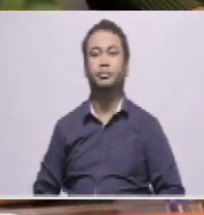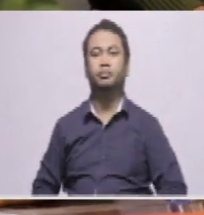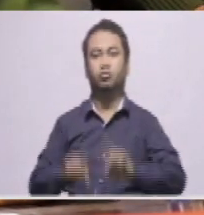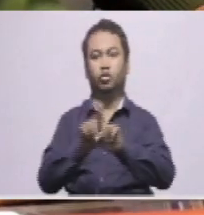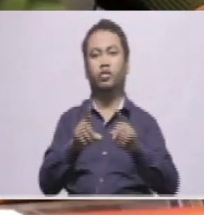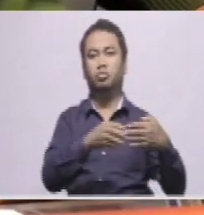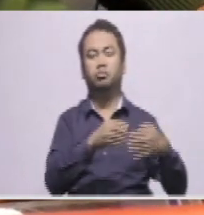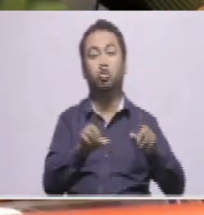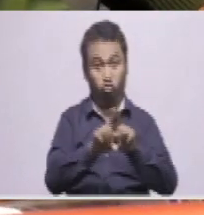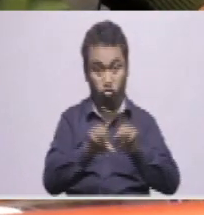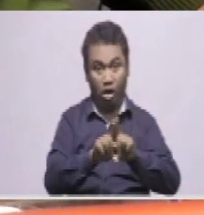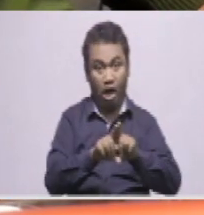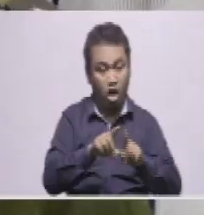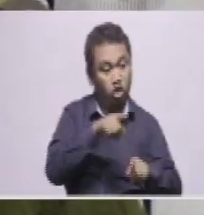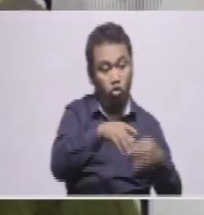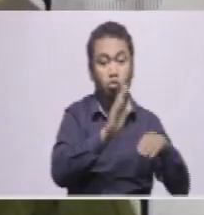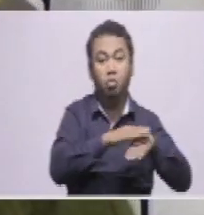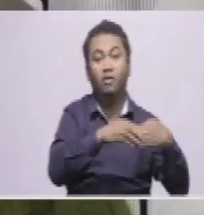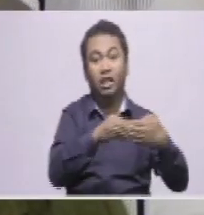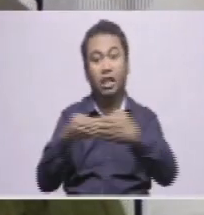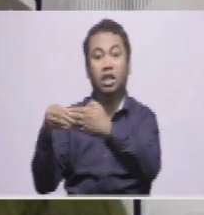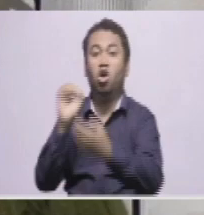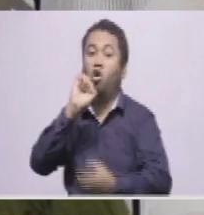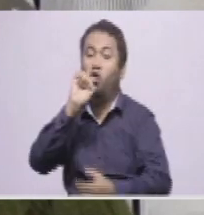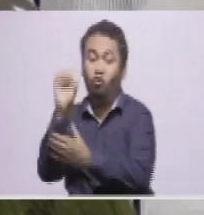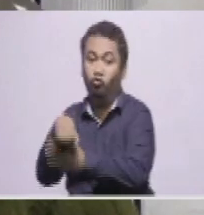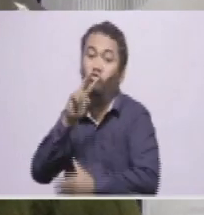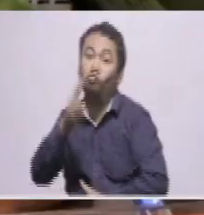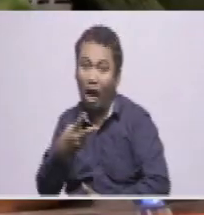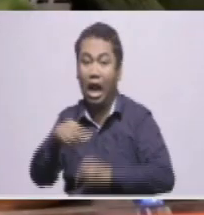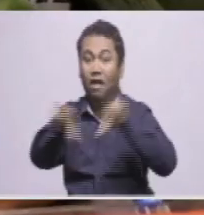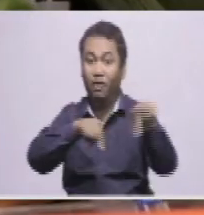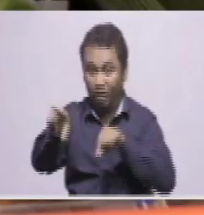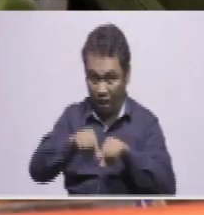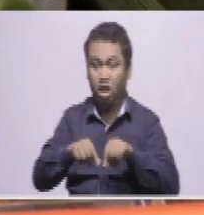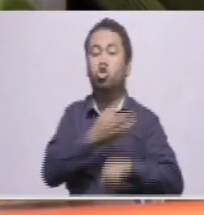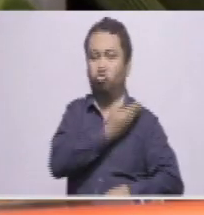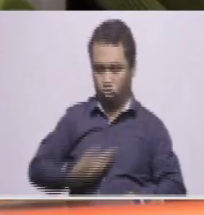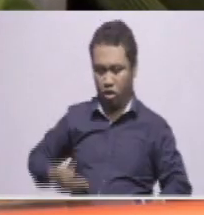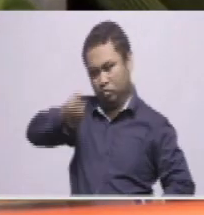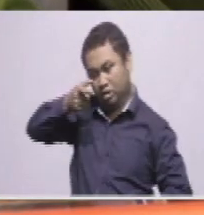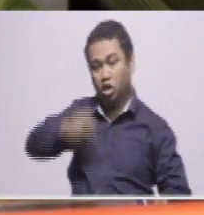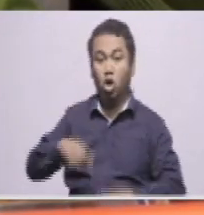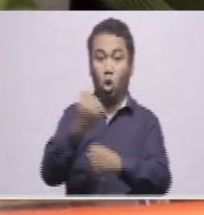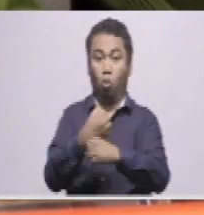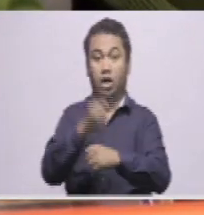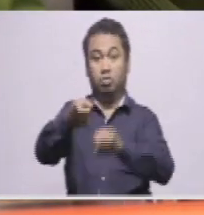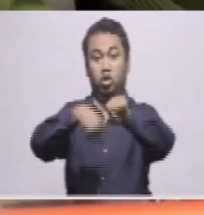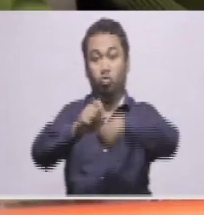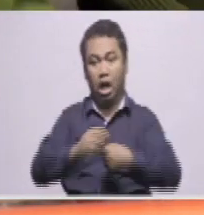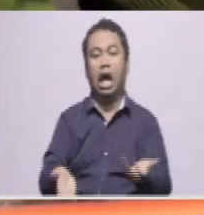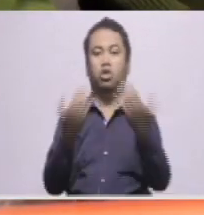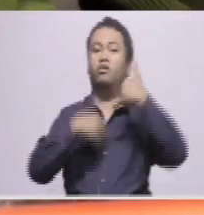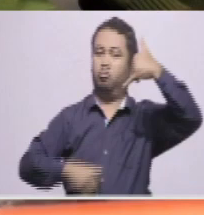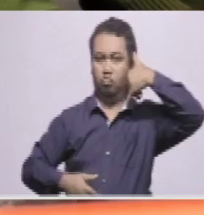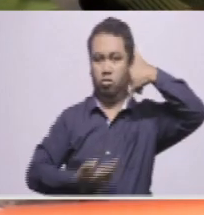fitaterany valim-pifidianana ao anatin'izay ihany ka rasanatrika misy zatra hitan'ny olo-tsotra dia miafaka miantso ny numéro mahazatra zareo afahanay avy